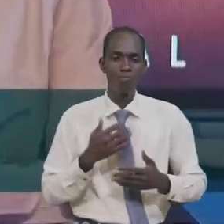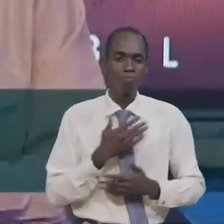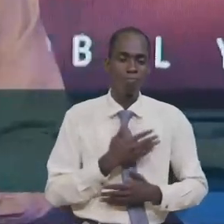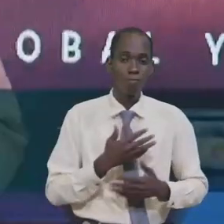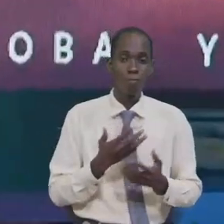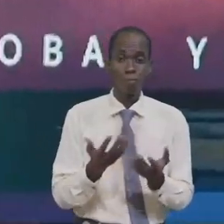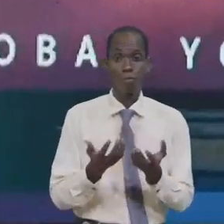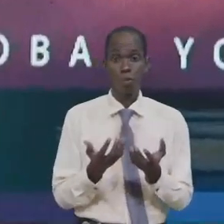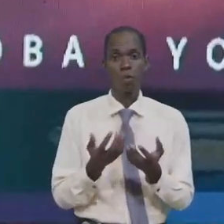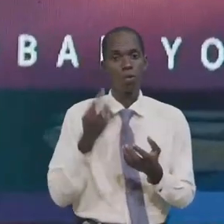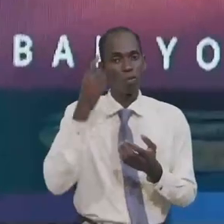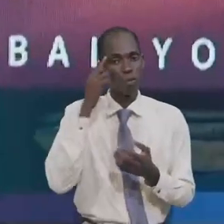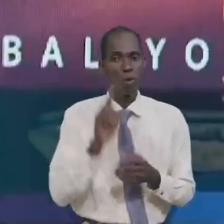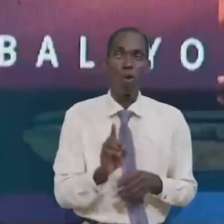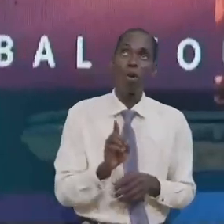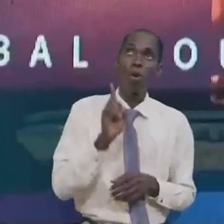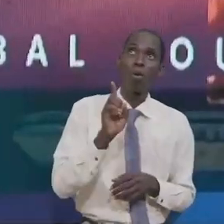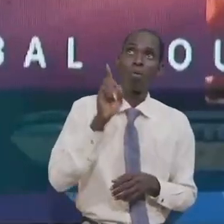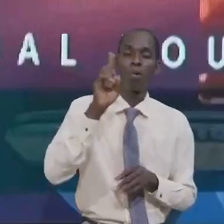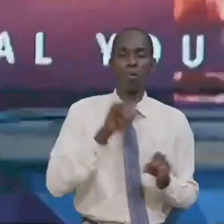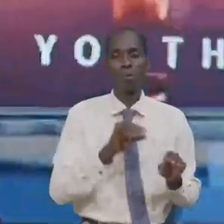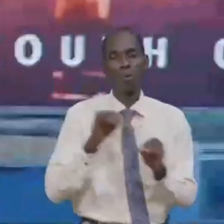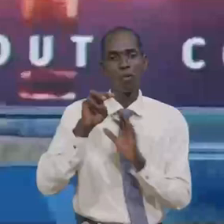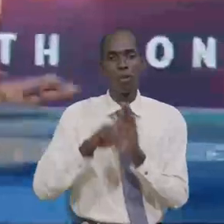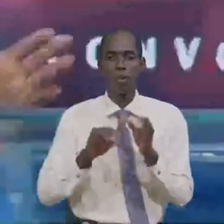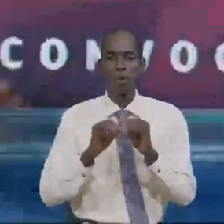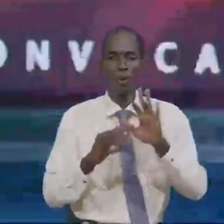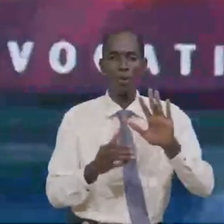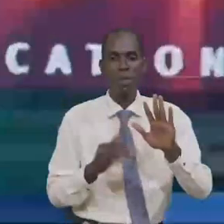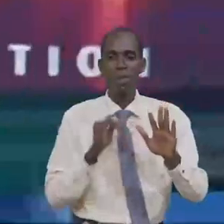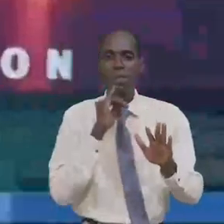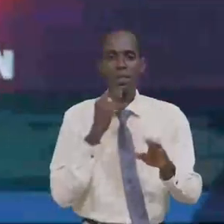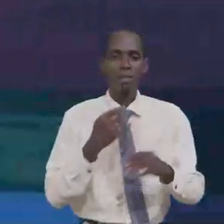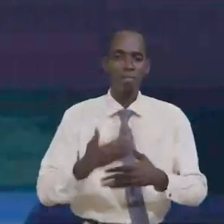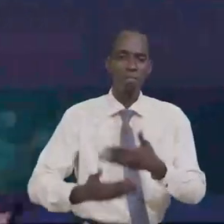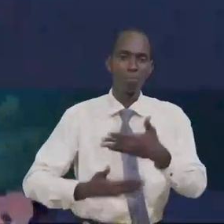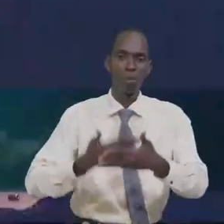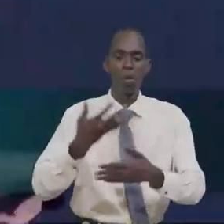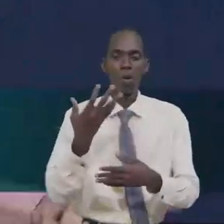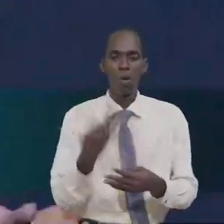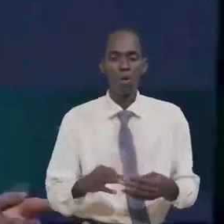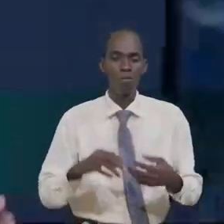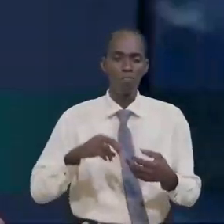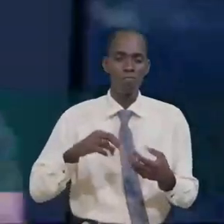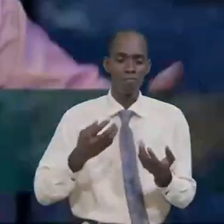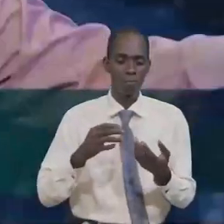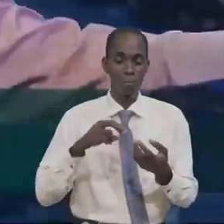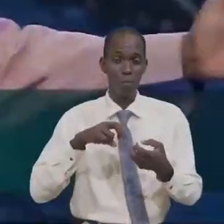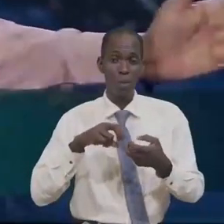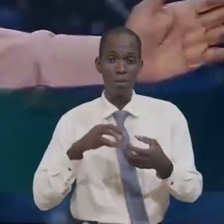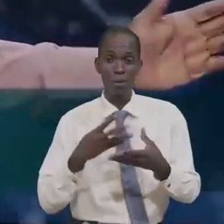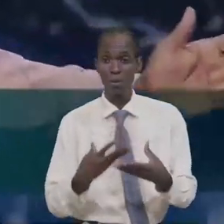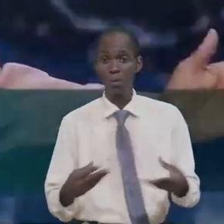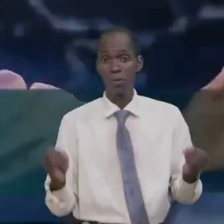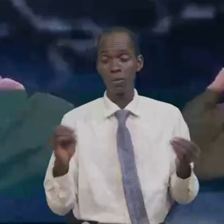haut cinquièmement c'est le processus de pour modeler toutes les